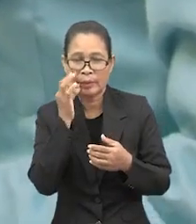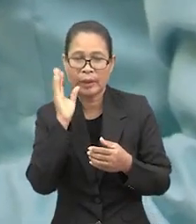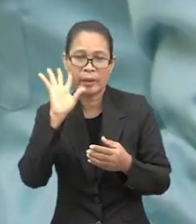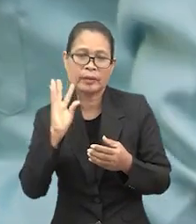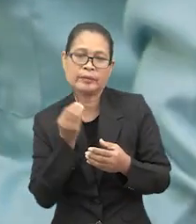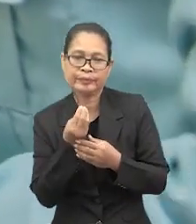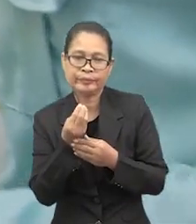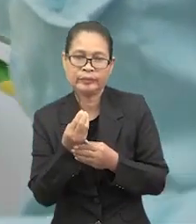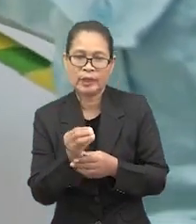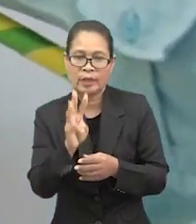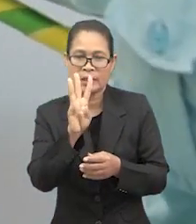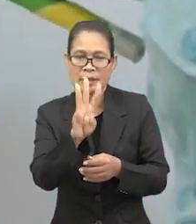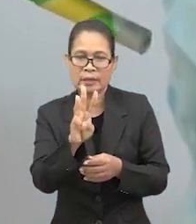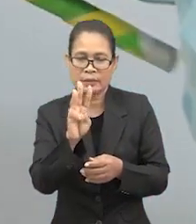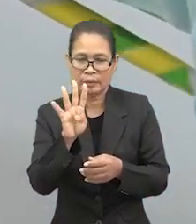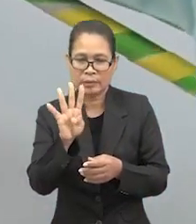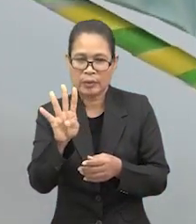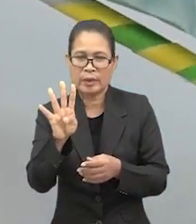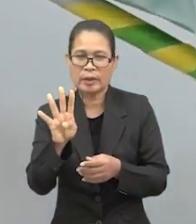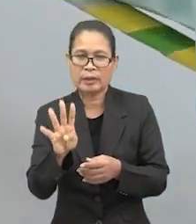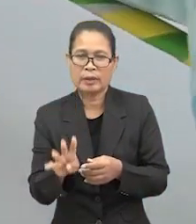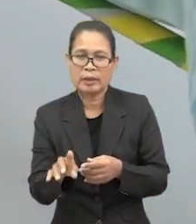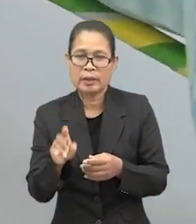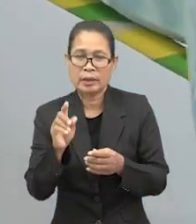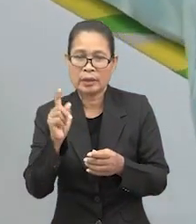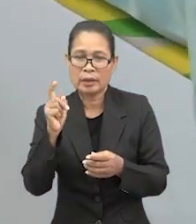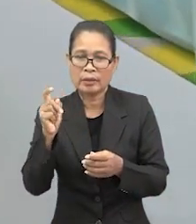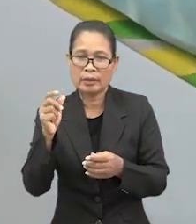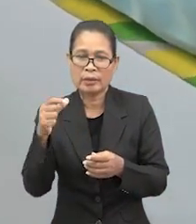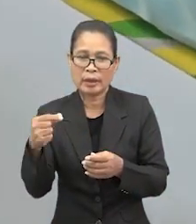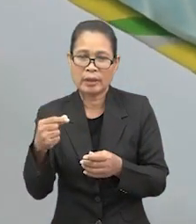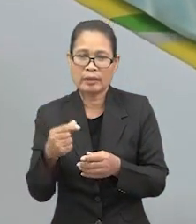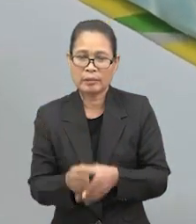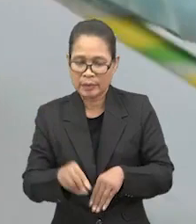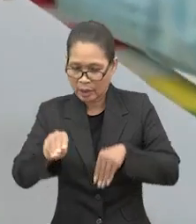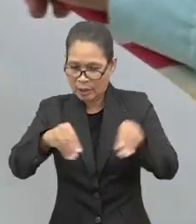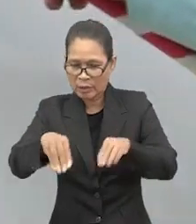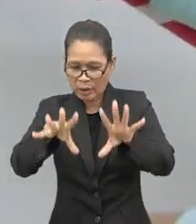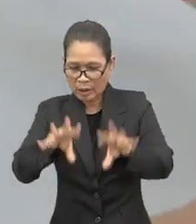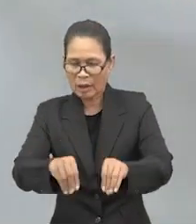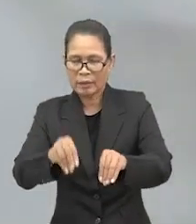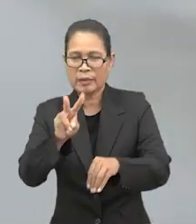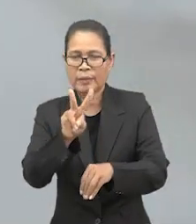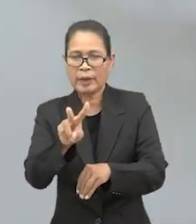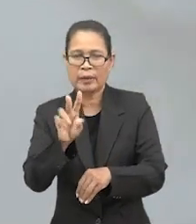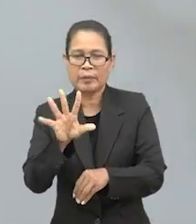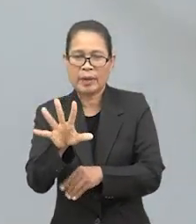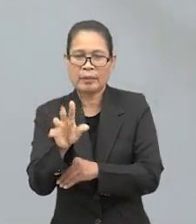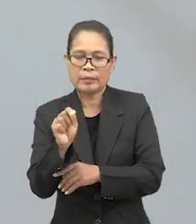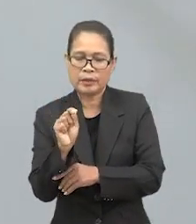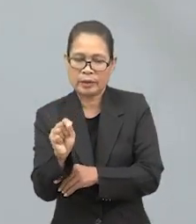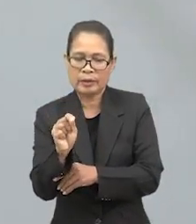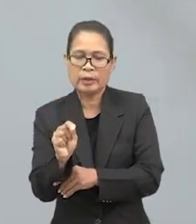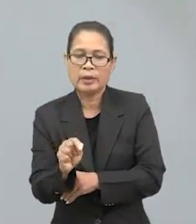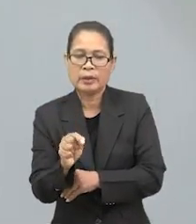hà. Miên phai miến. Sam sụp bốn kg. Quạt lũ ớt. Một hầy prám